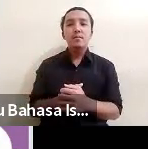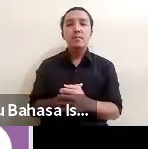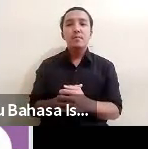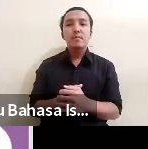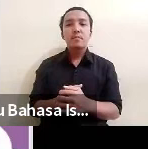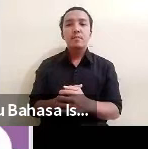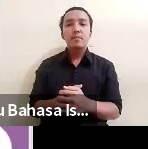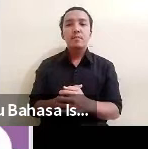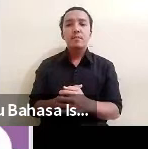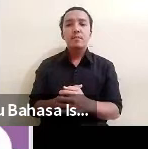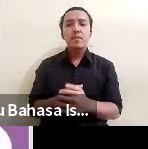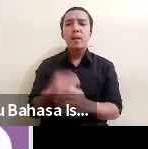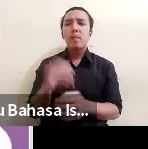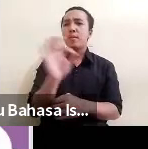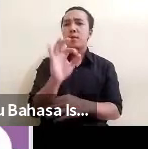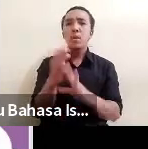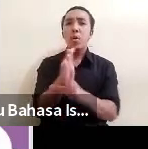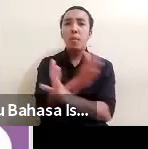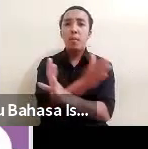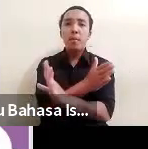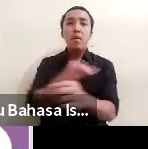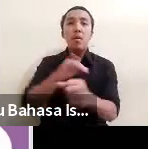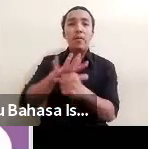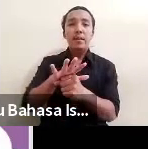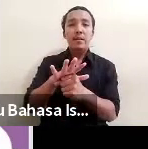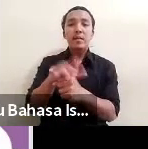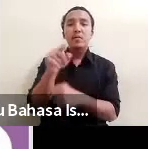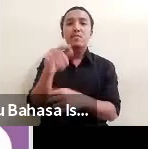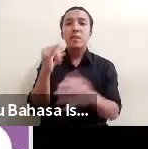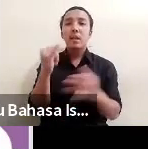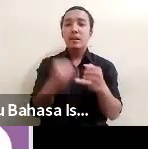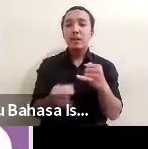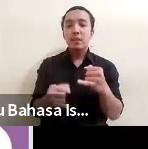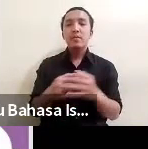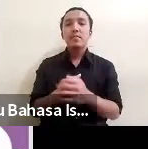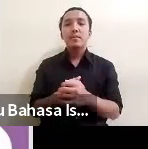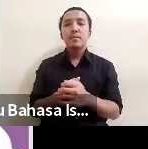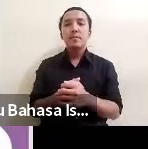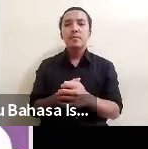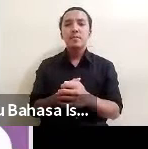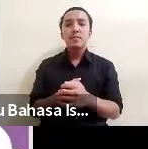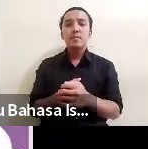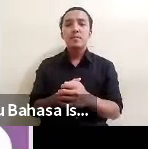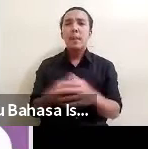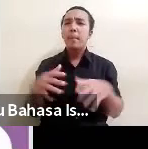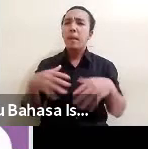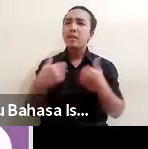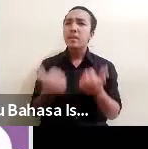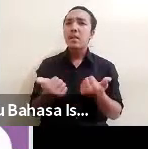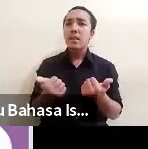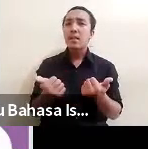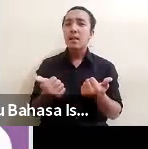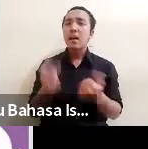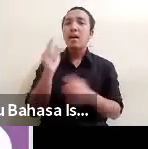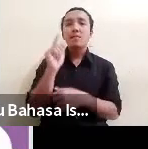ada corona ya. Itu yang terakhir, Pak, dan Gebiar berhasil mengadakan